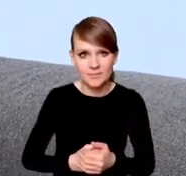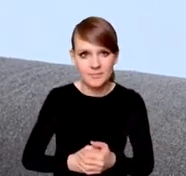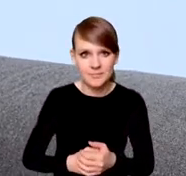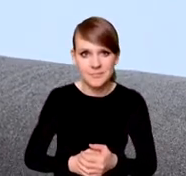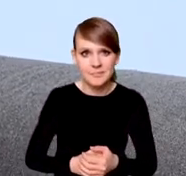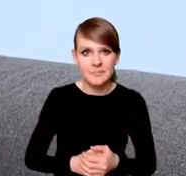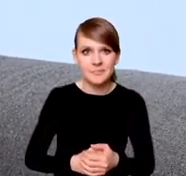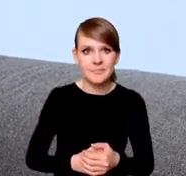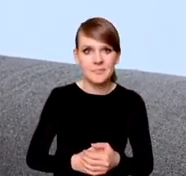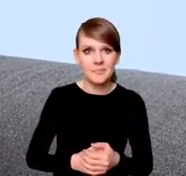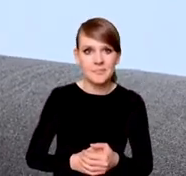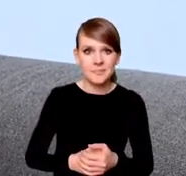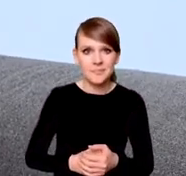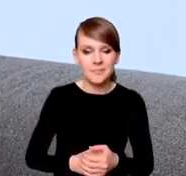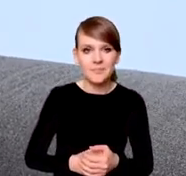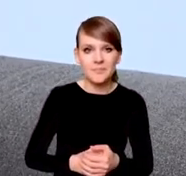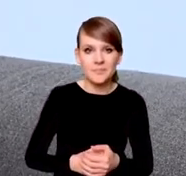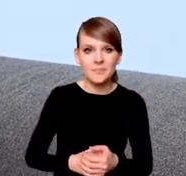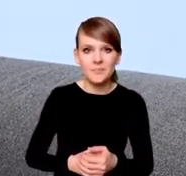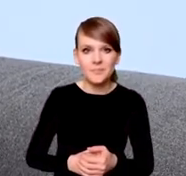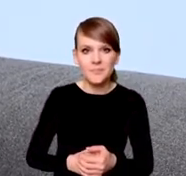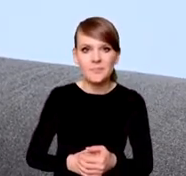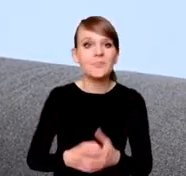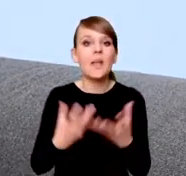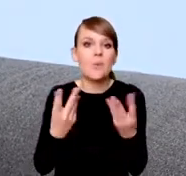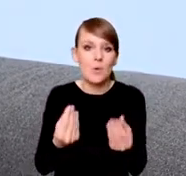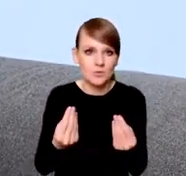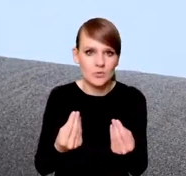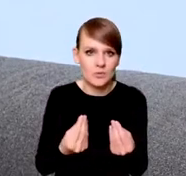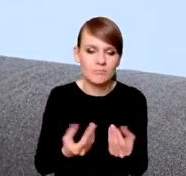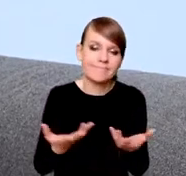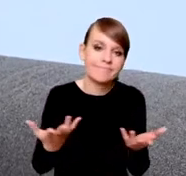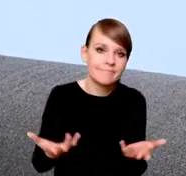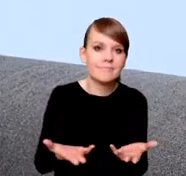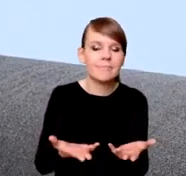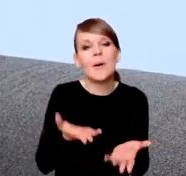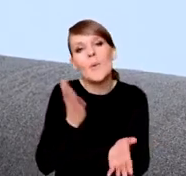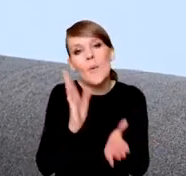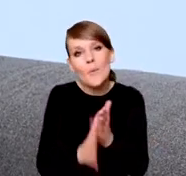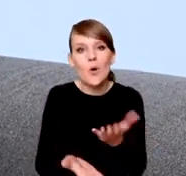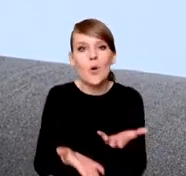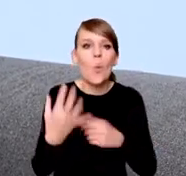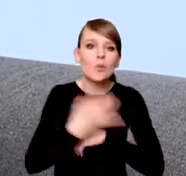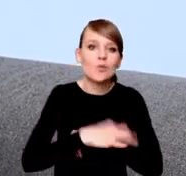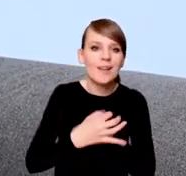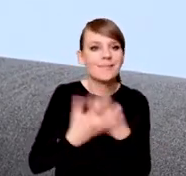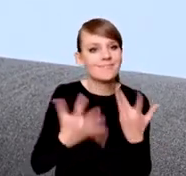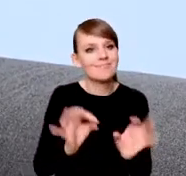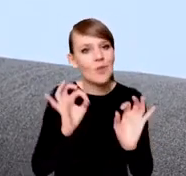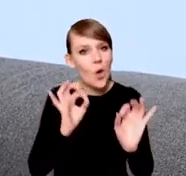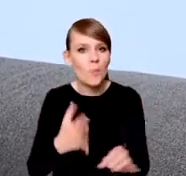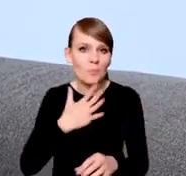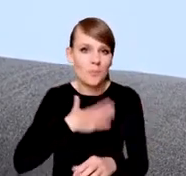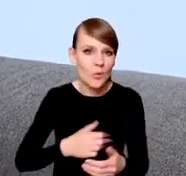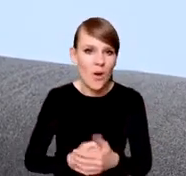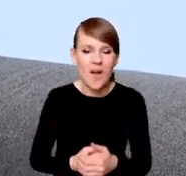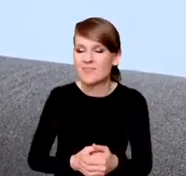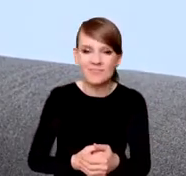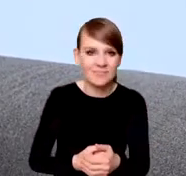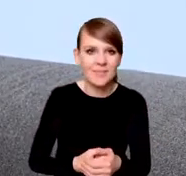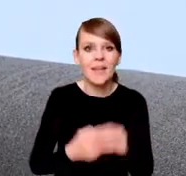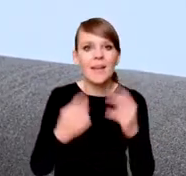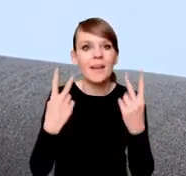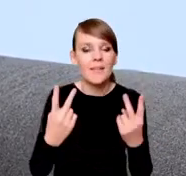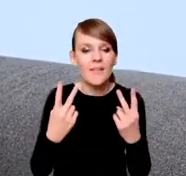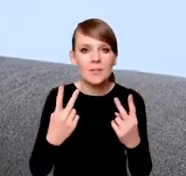nie po to tylko, żeby było dobrze i miło na uczelniach, tylko żeby były zasoby, które